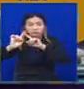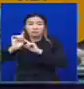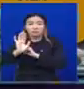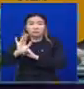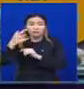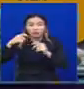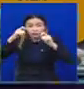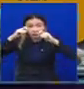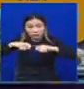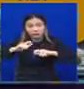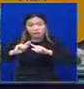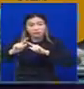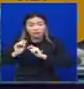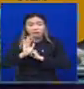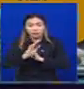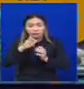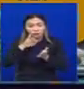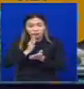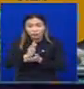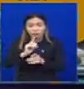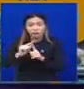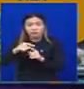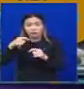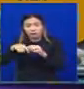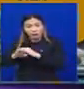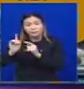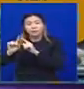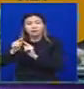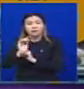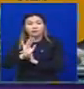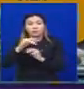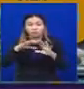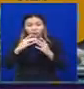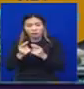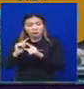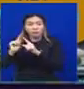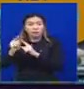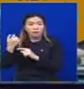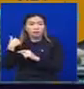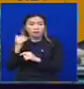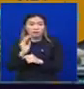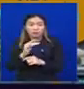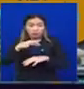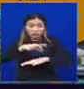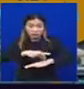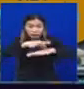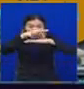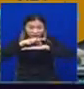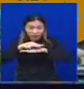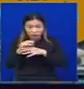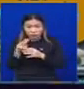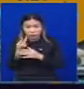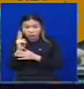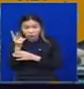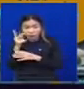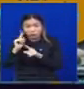ากับรัฐไม่ว่าทางตรงหรือทางอ้อมและยังห้ามรวมถึงครอบครัวและเครือญาติด้วยนะการใช้ตำแหน่งแทรกแซงประโยชน์ตน